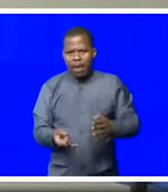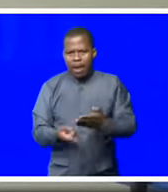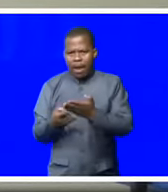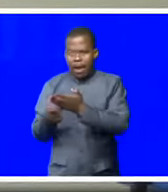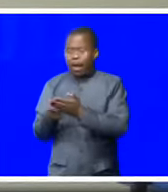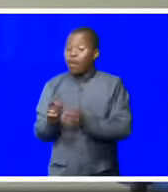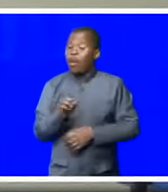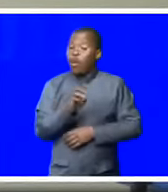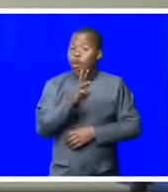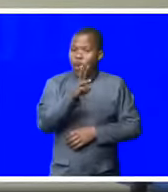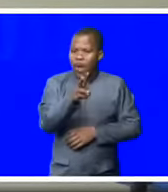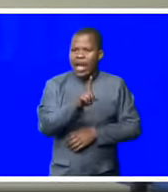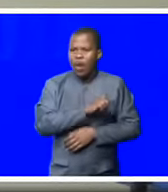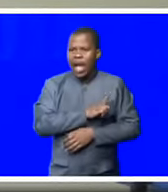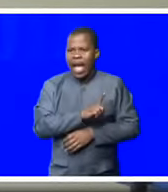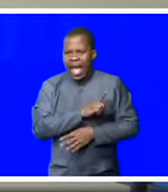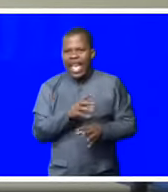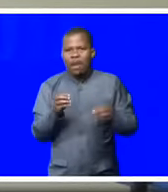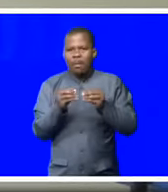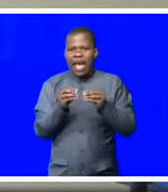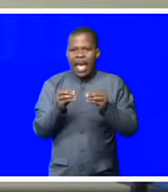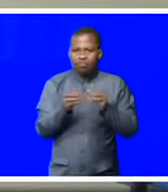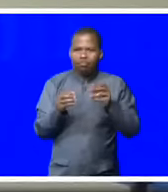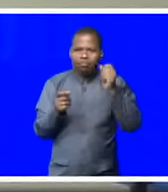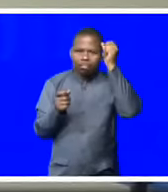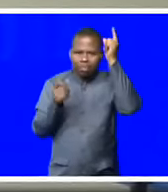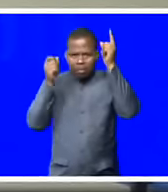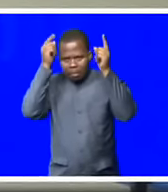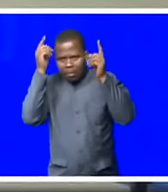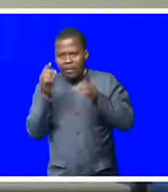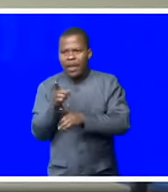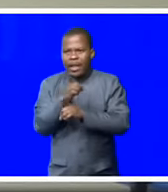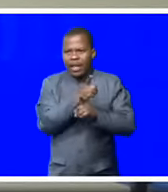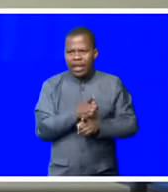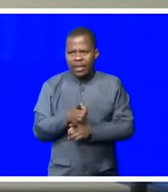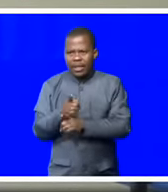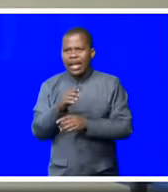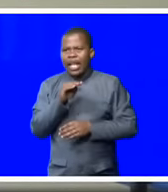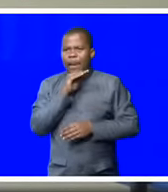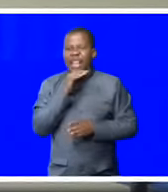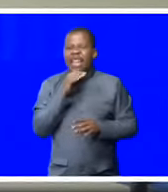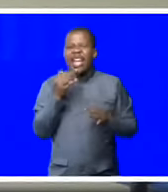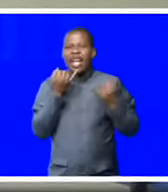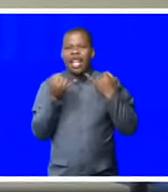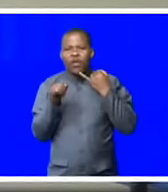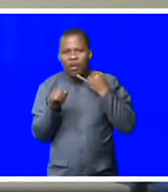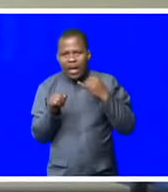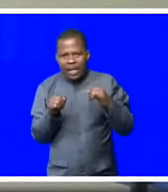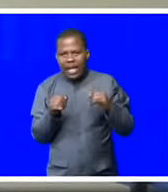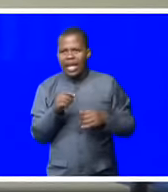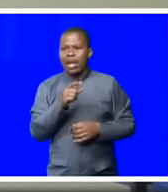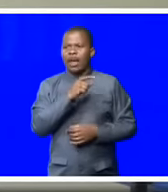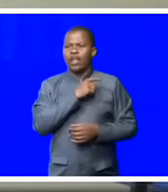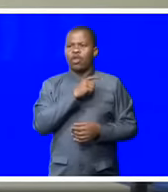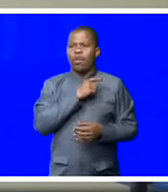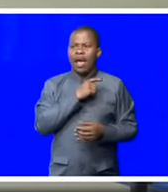mcondo lesike sawuveta lokho ukuthi phela